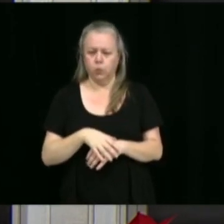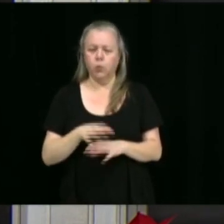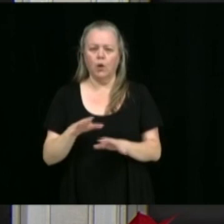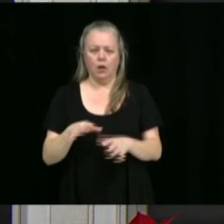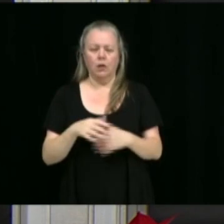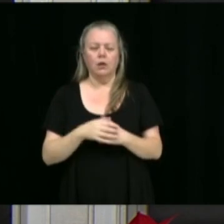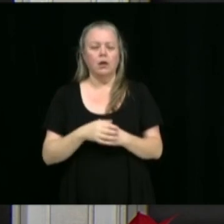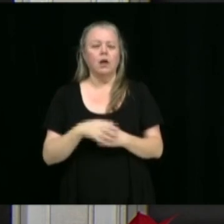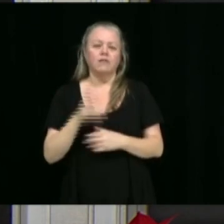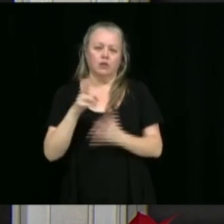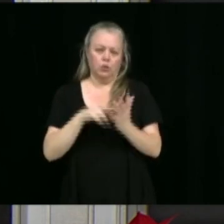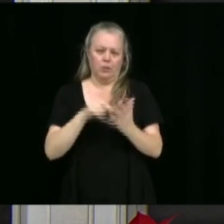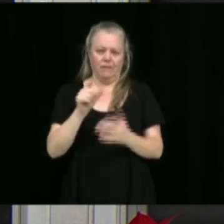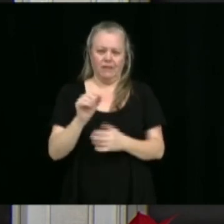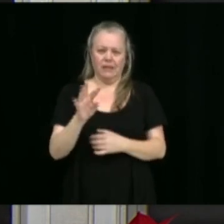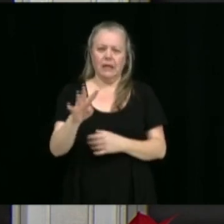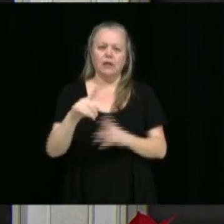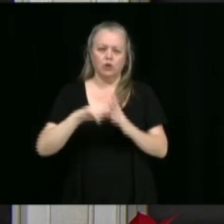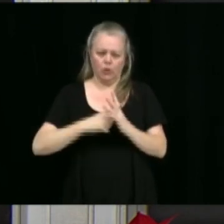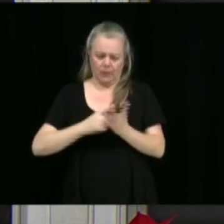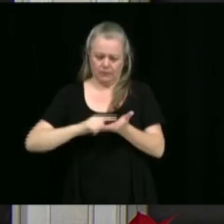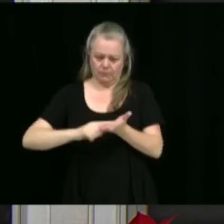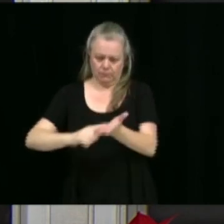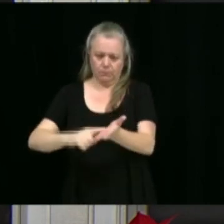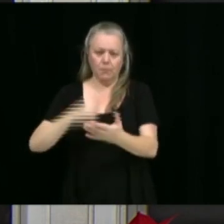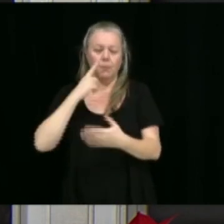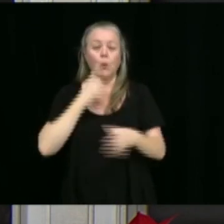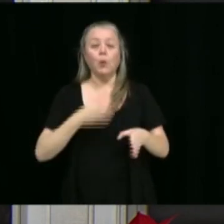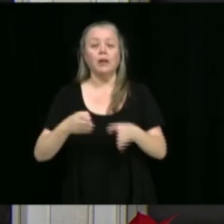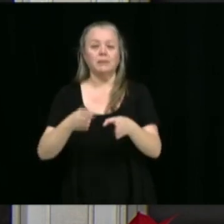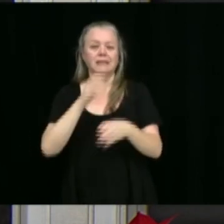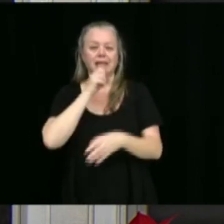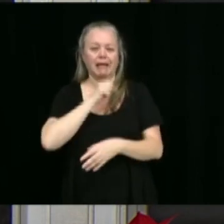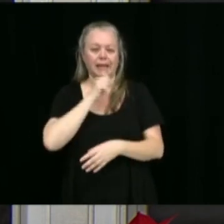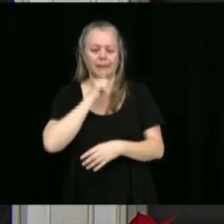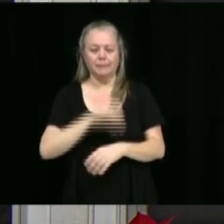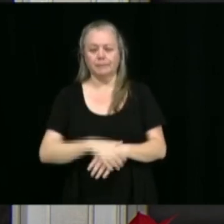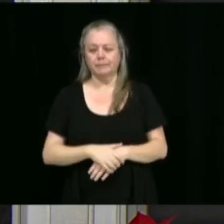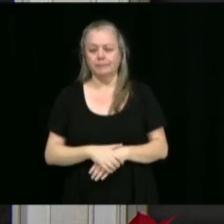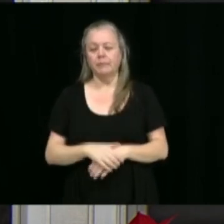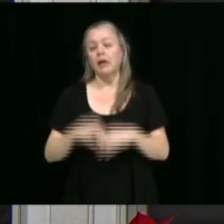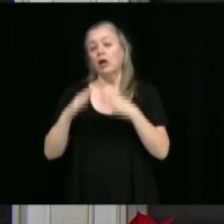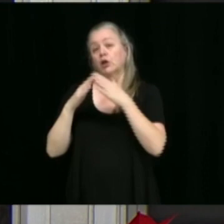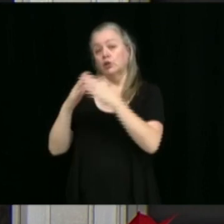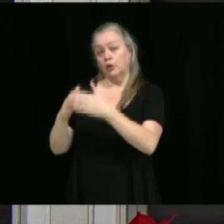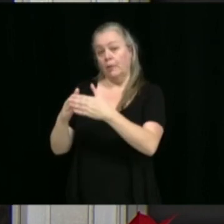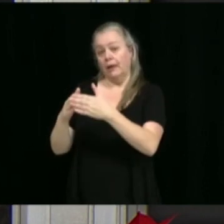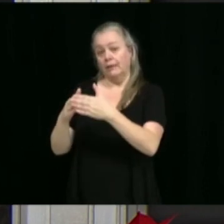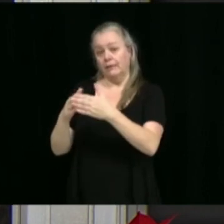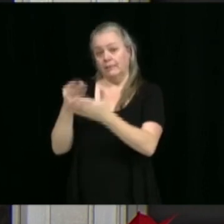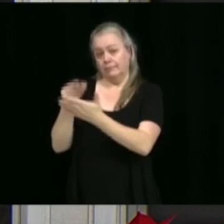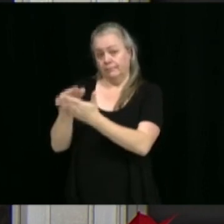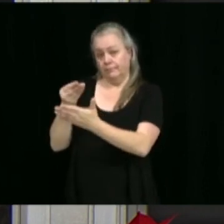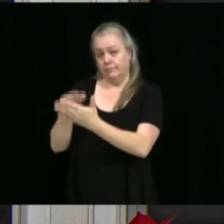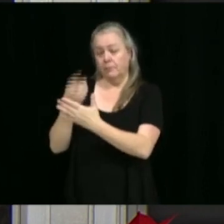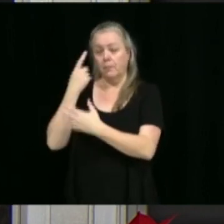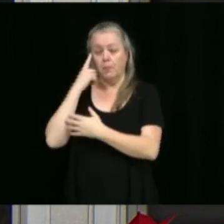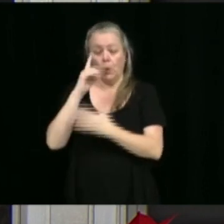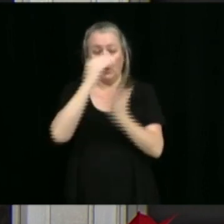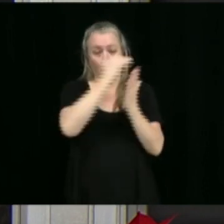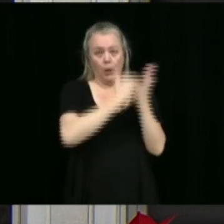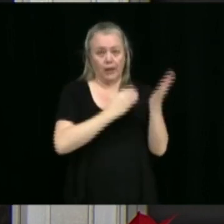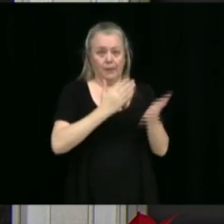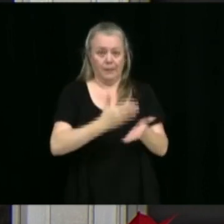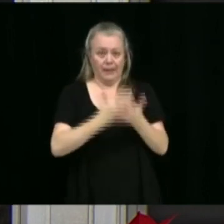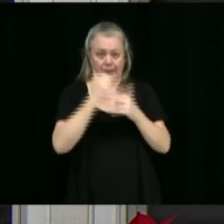coin-là. 2024, début des travaux pour la piste des aînés. Demande d'aide financière à être formulée pour le programme d'aide aux